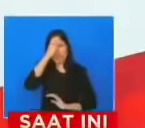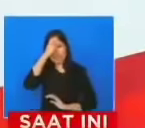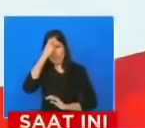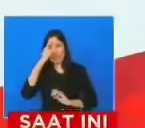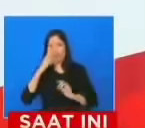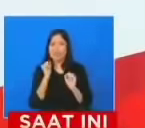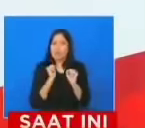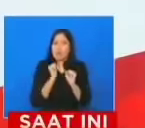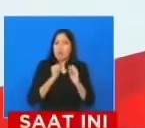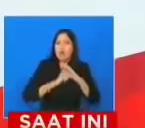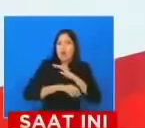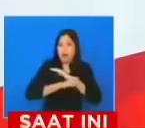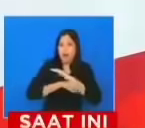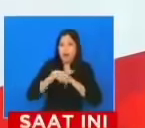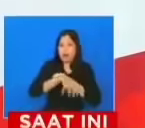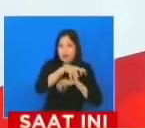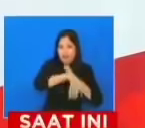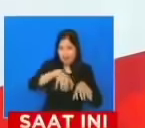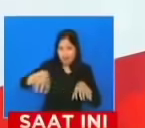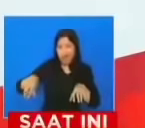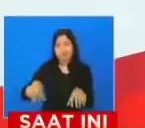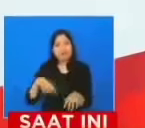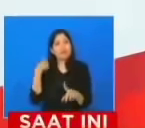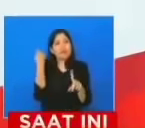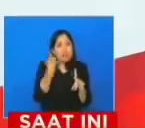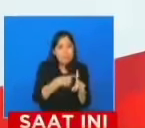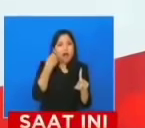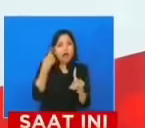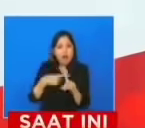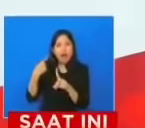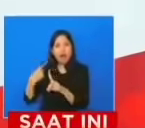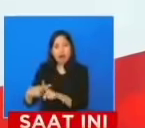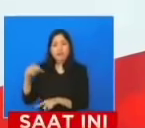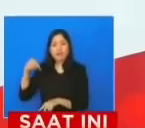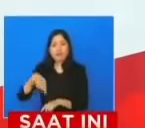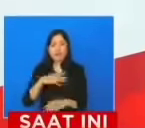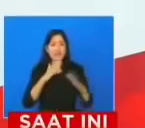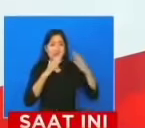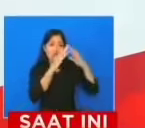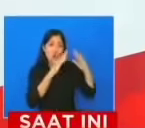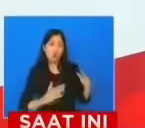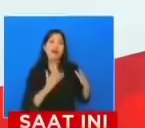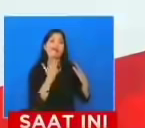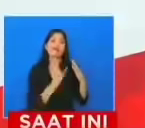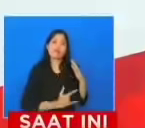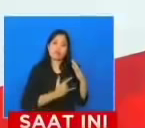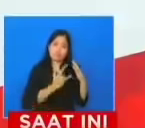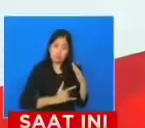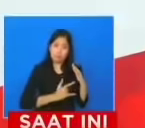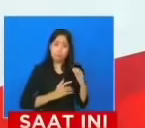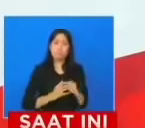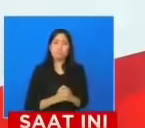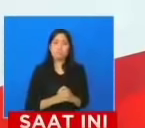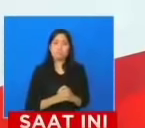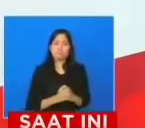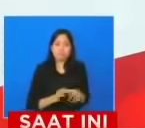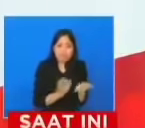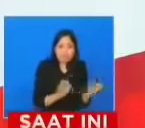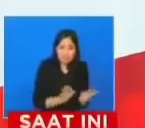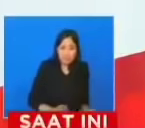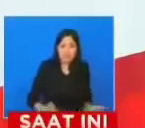daerah. Oleh karena itu mari kita cegah, tetap di rumah, berantas sarang